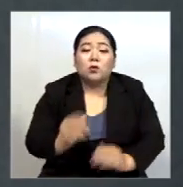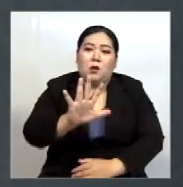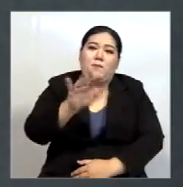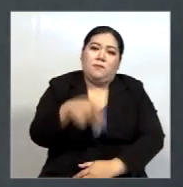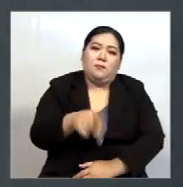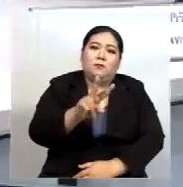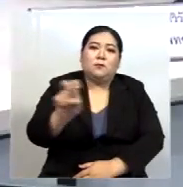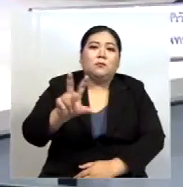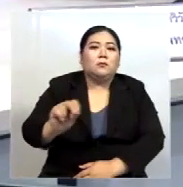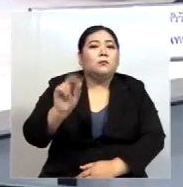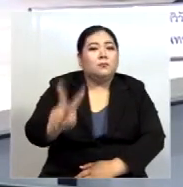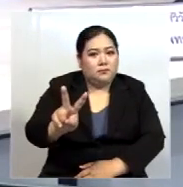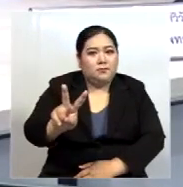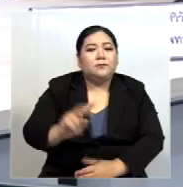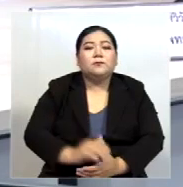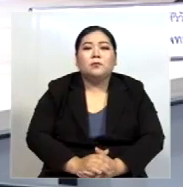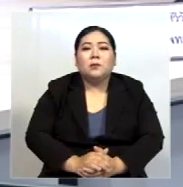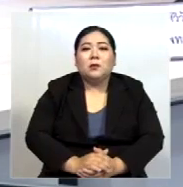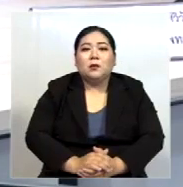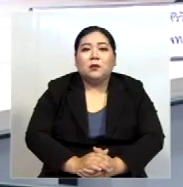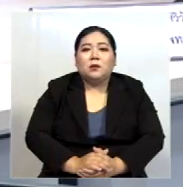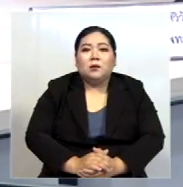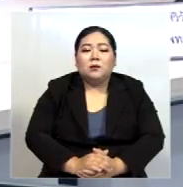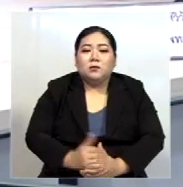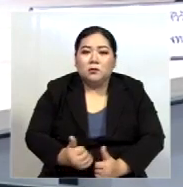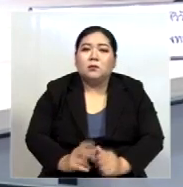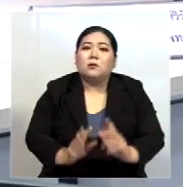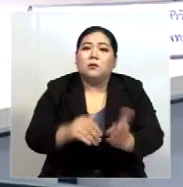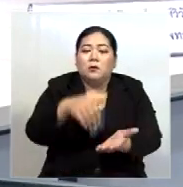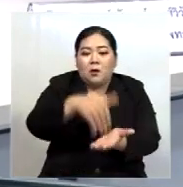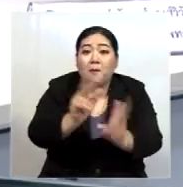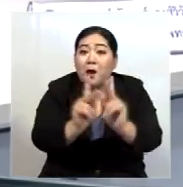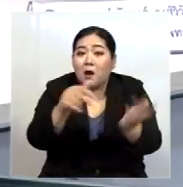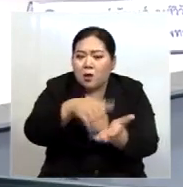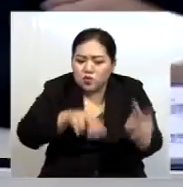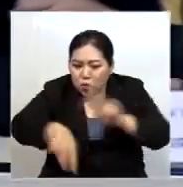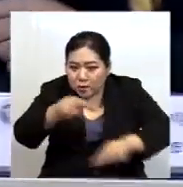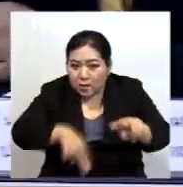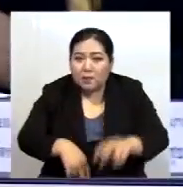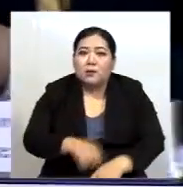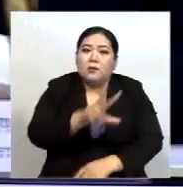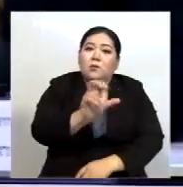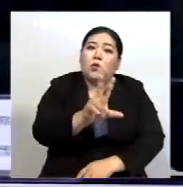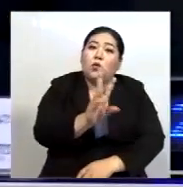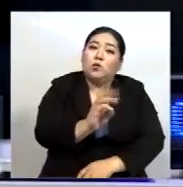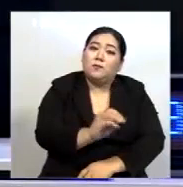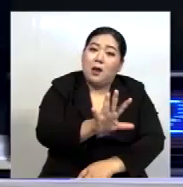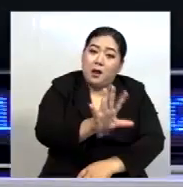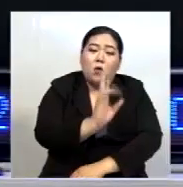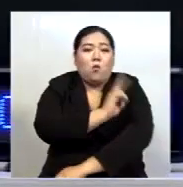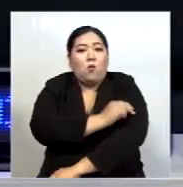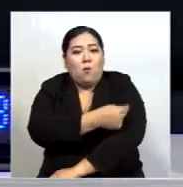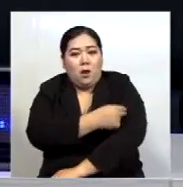ครับ 5,232 คนอยู่ระหว่างการติดตามอาการเนี่ย 3,865 คนยังคงรักษ